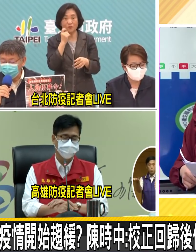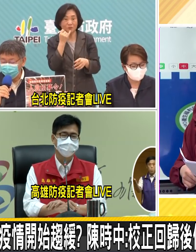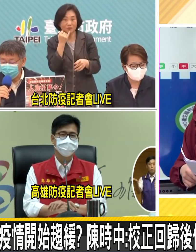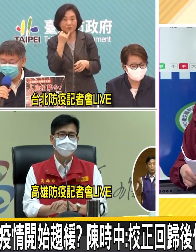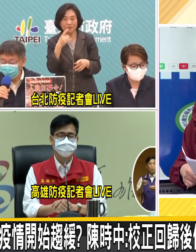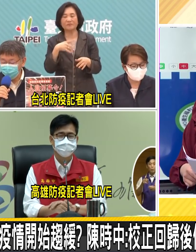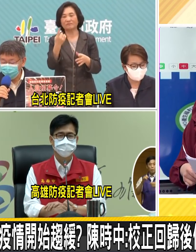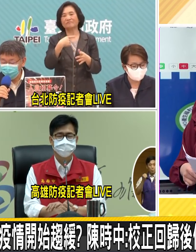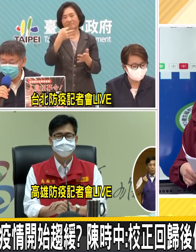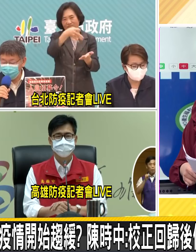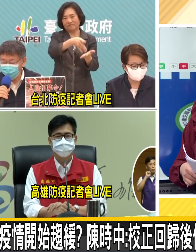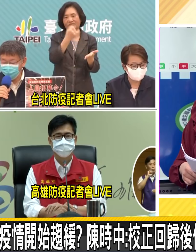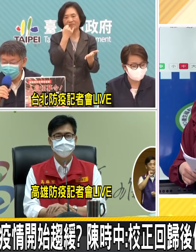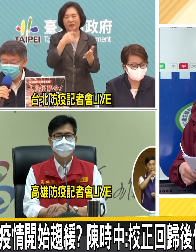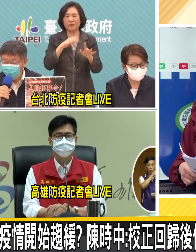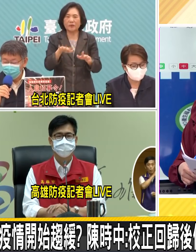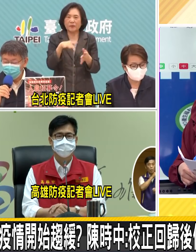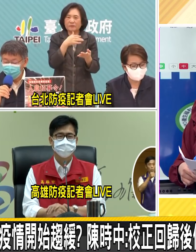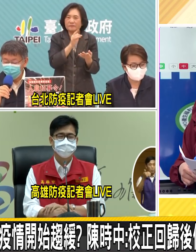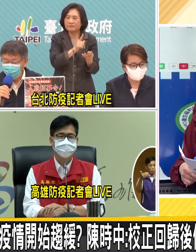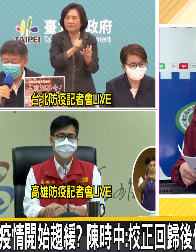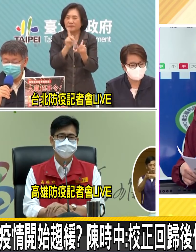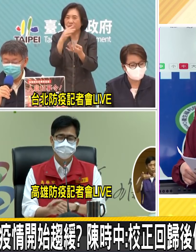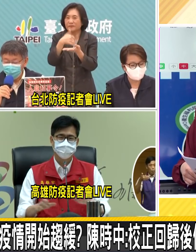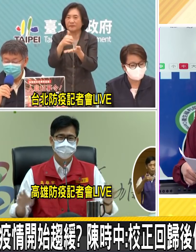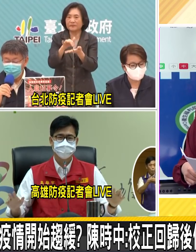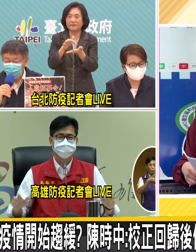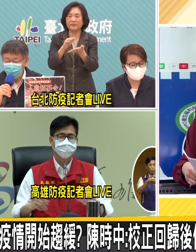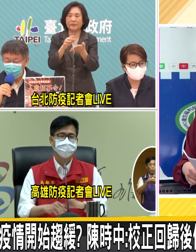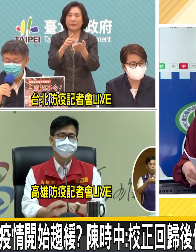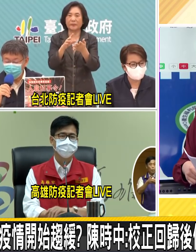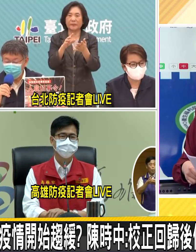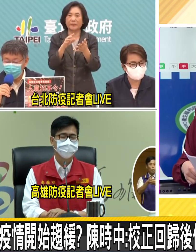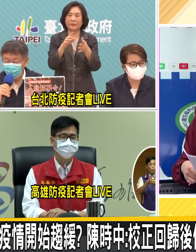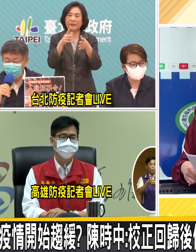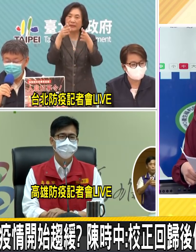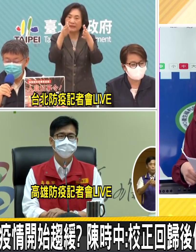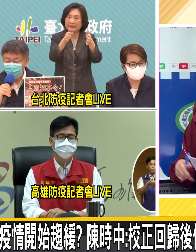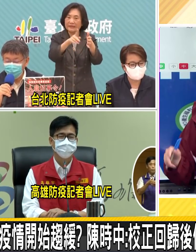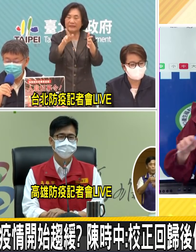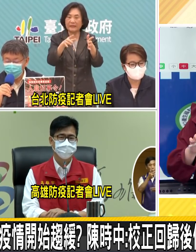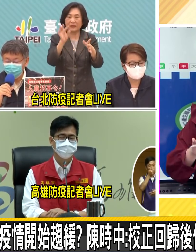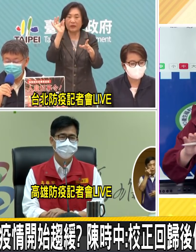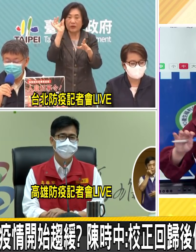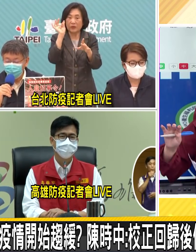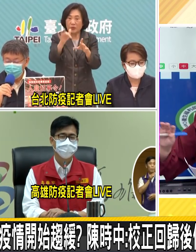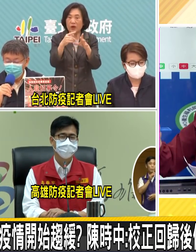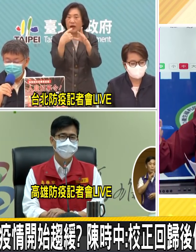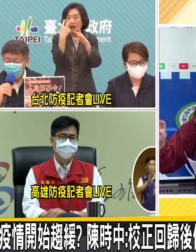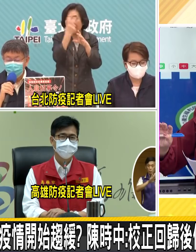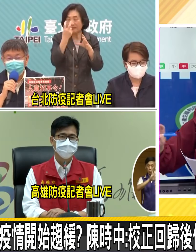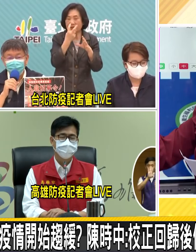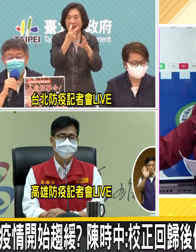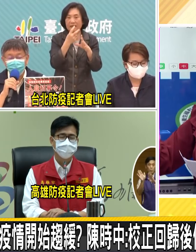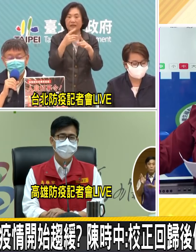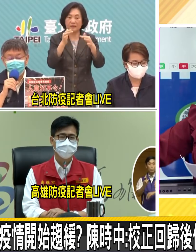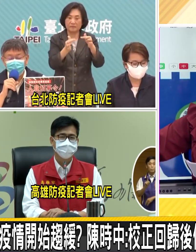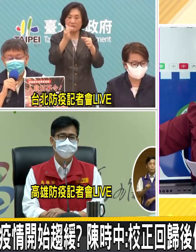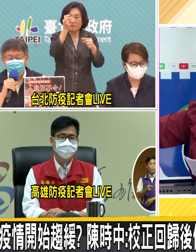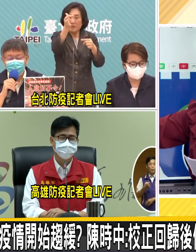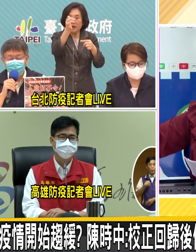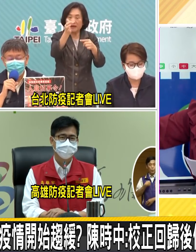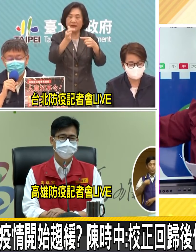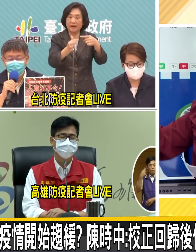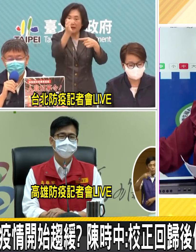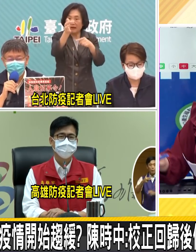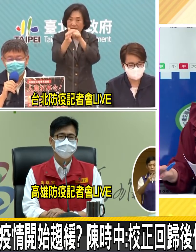面，但是今天这两天的还没有加回来，所以今天这几天一定是最低的。你只要一直用 到都加在这个